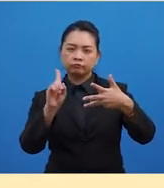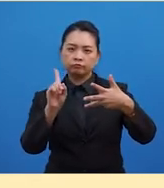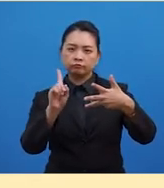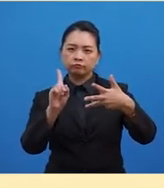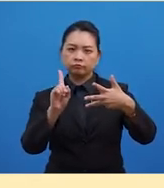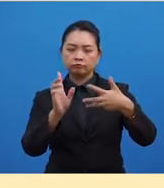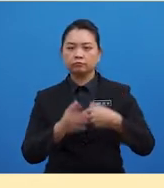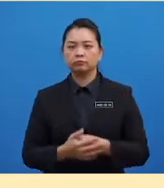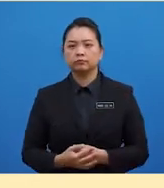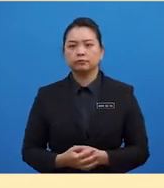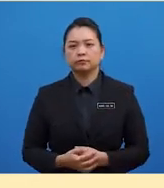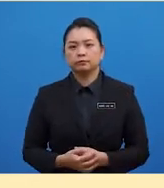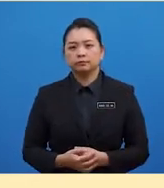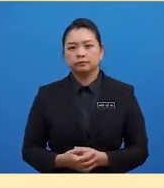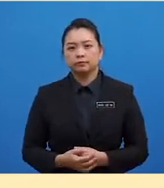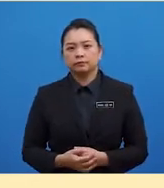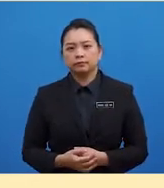Oktagon. Jawapannya?